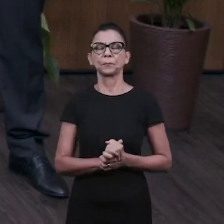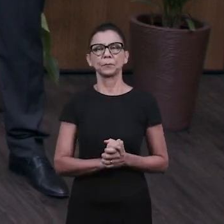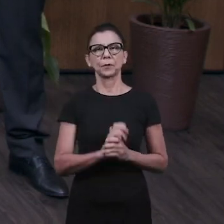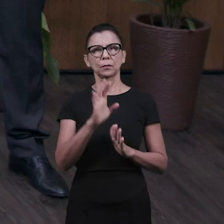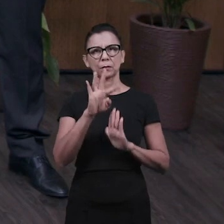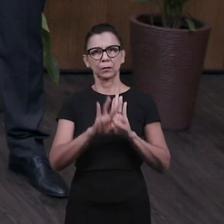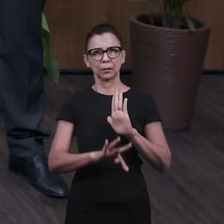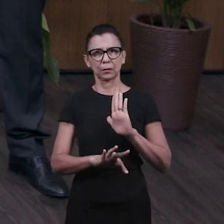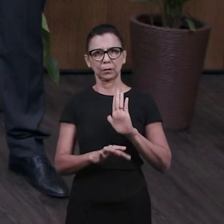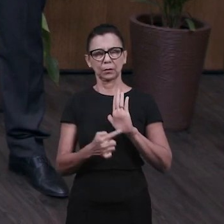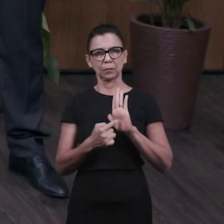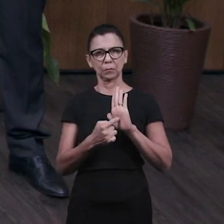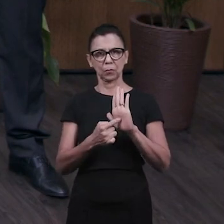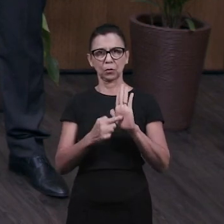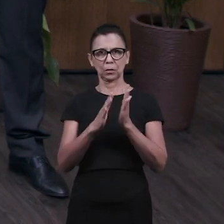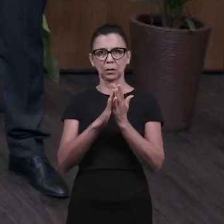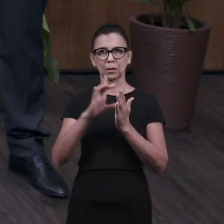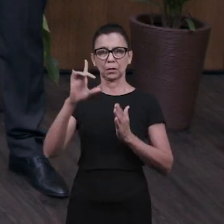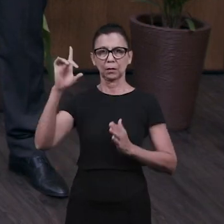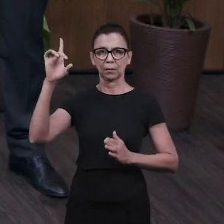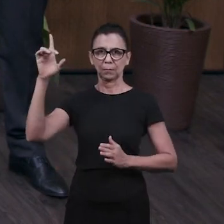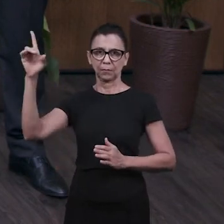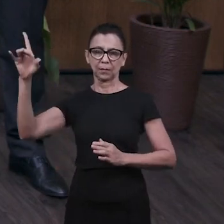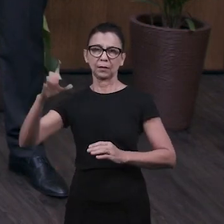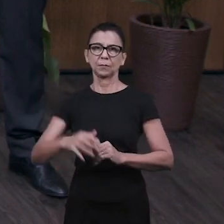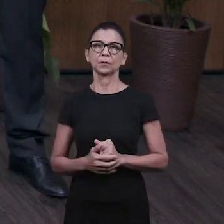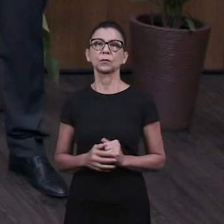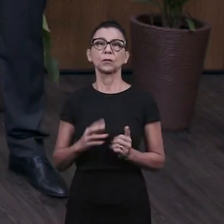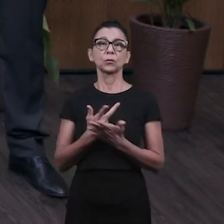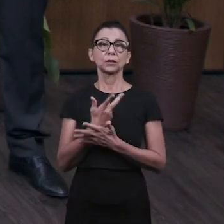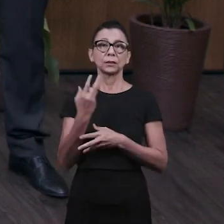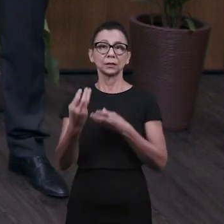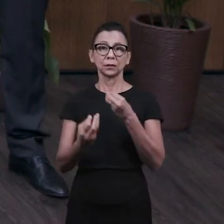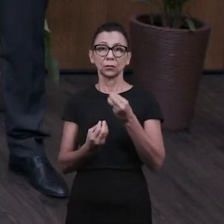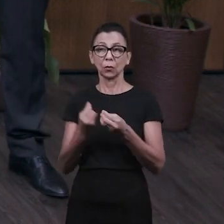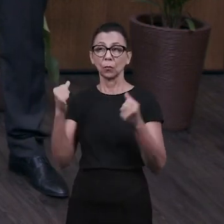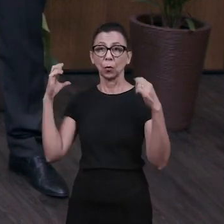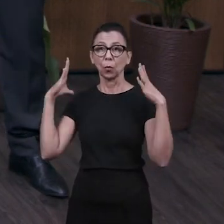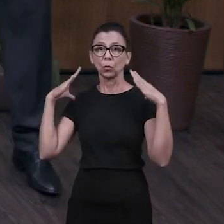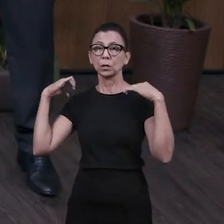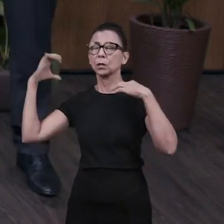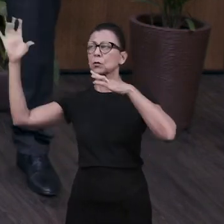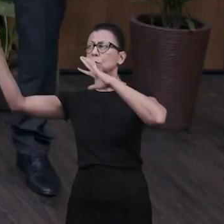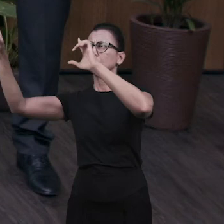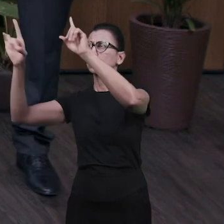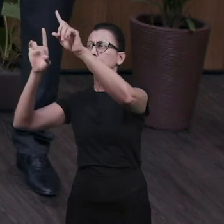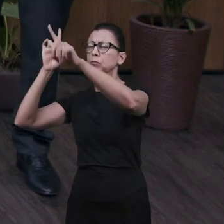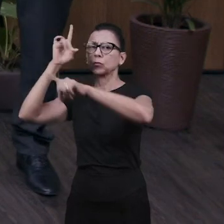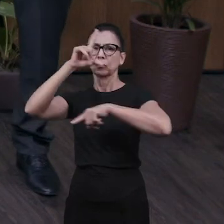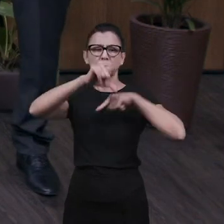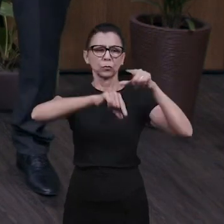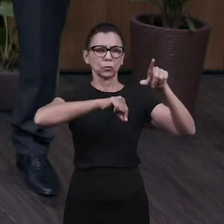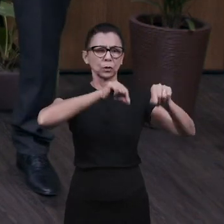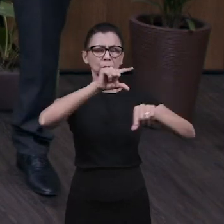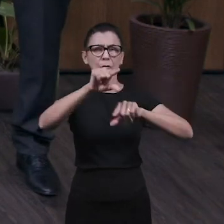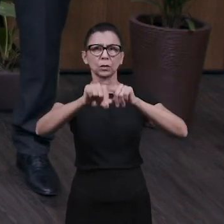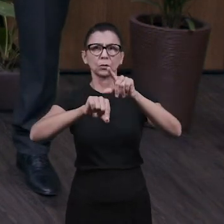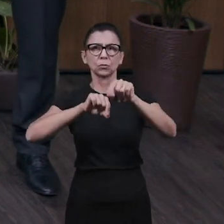biblique, où les anges vont ramasser les choisis depuis les quatre vents,